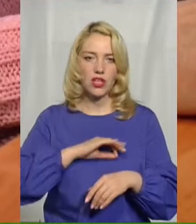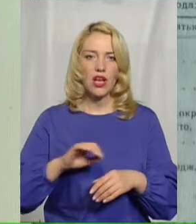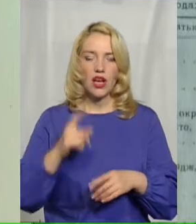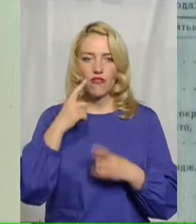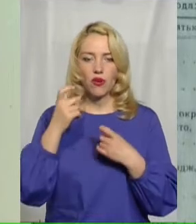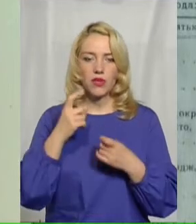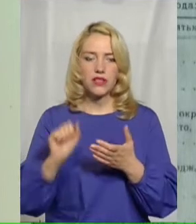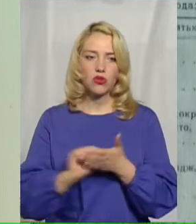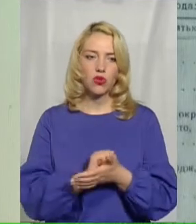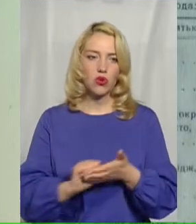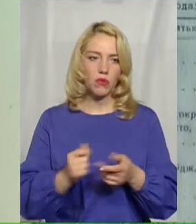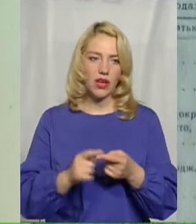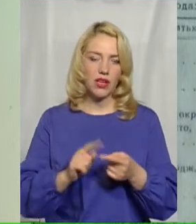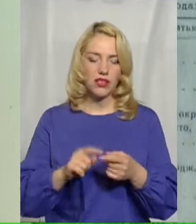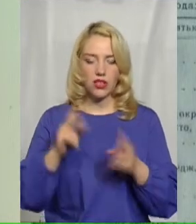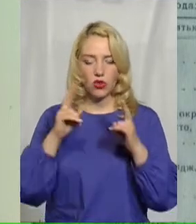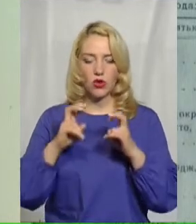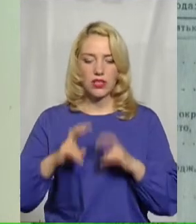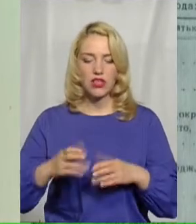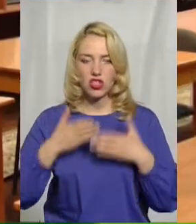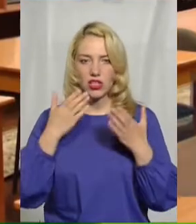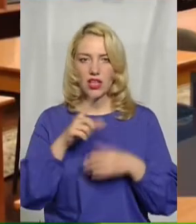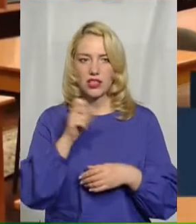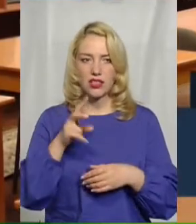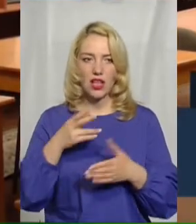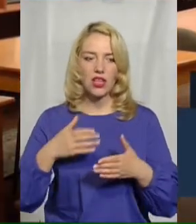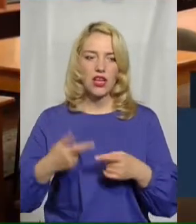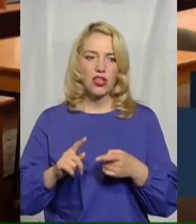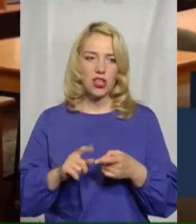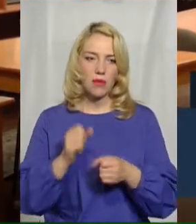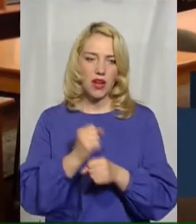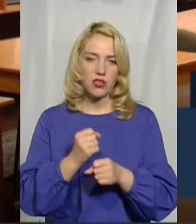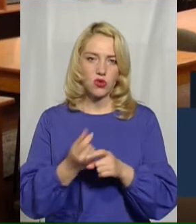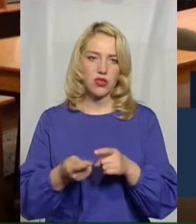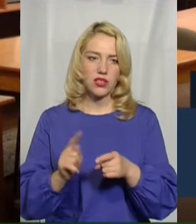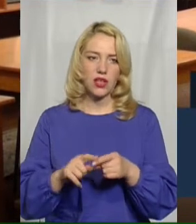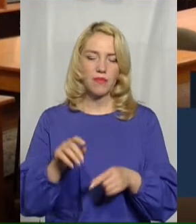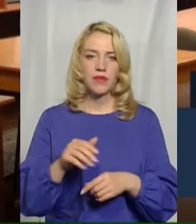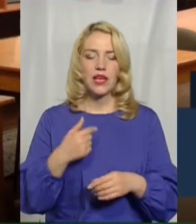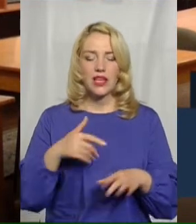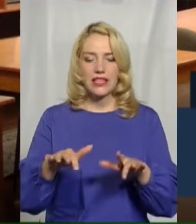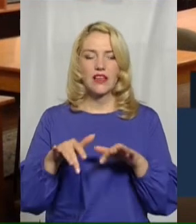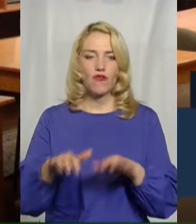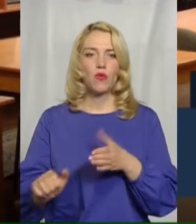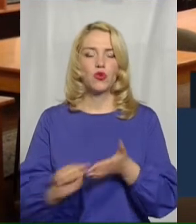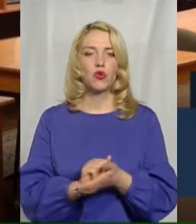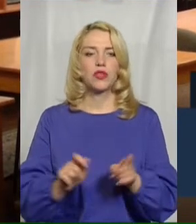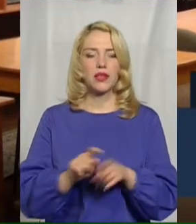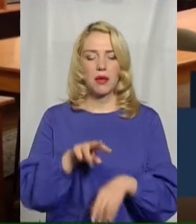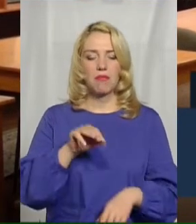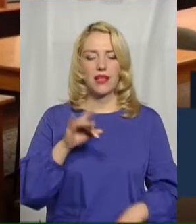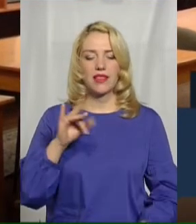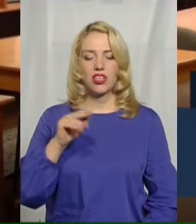Січак, дослідники у читальному залі закладу працюють саме з ними. Оцифровані документи в нас такі. Метричні